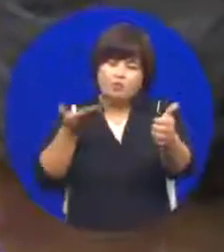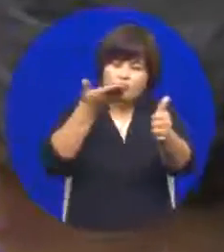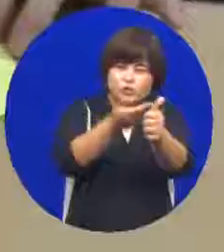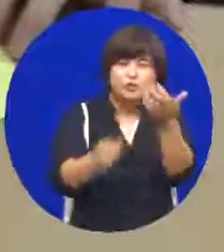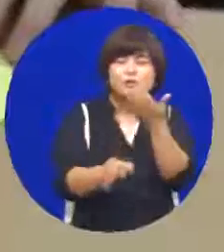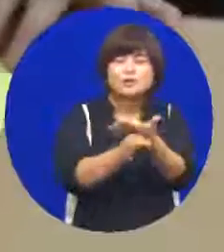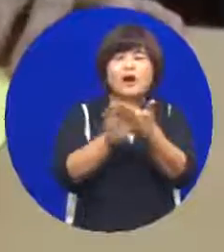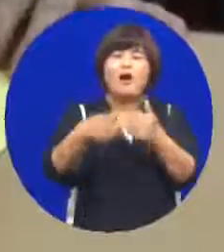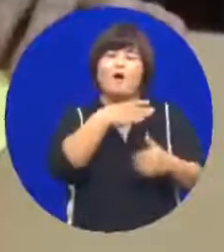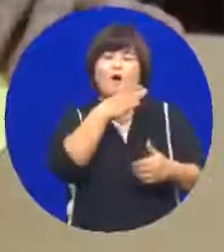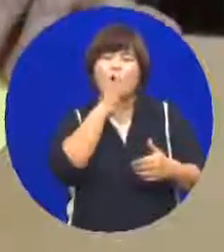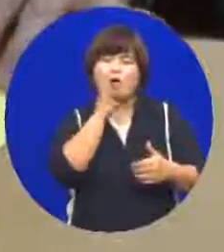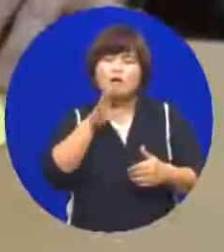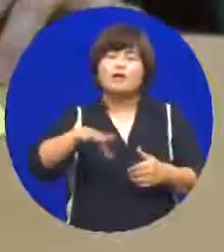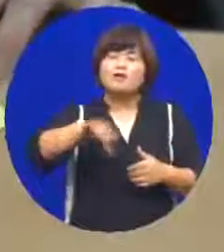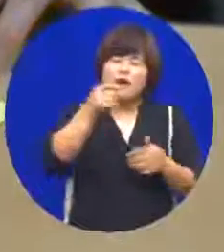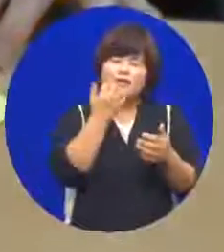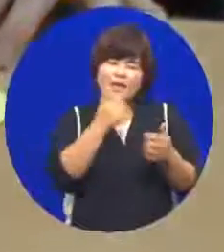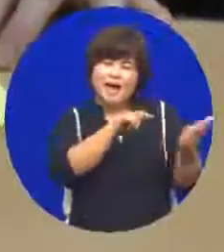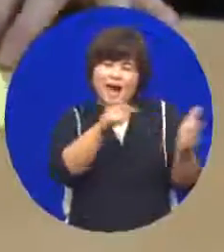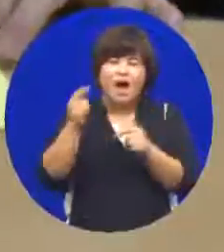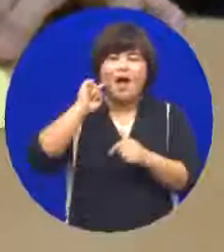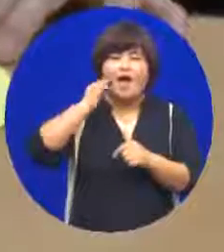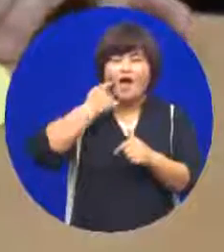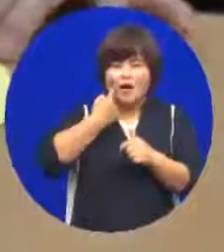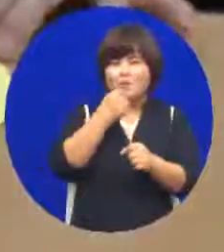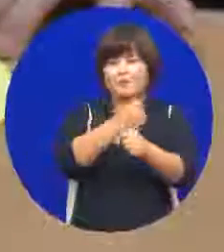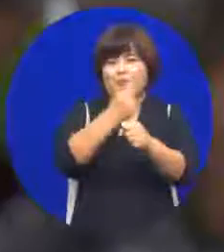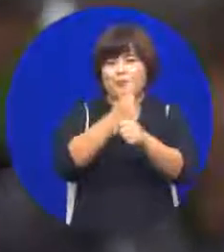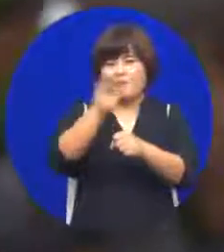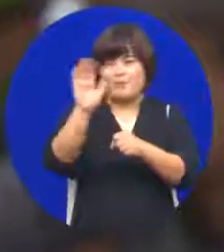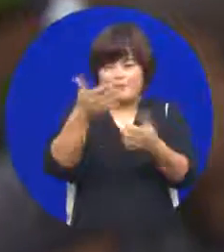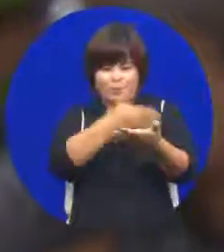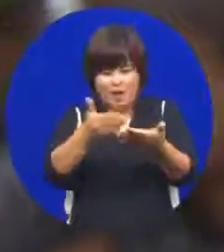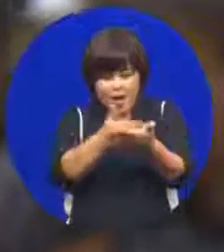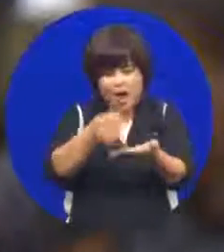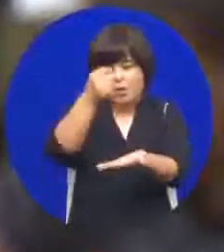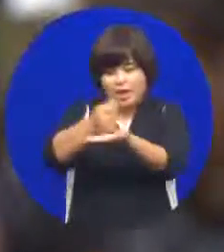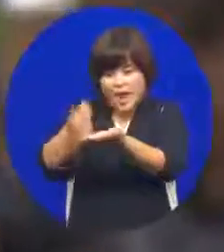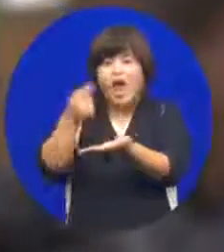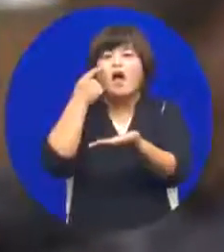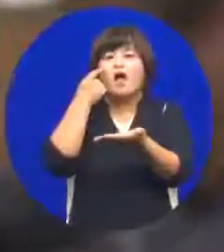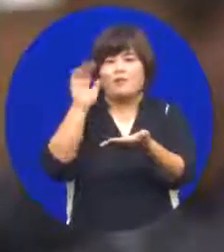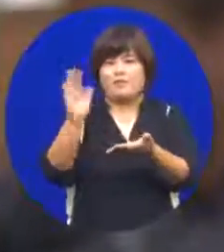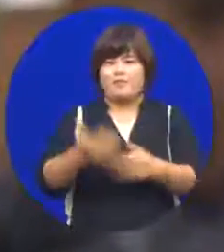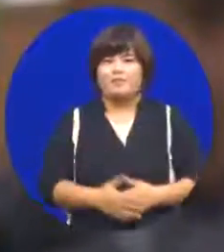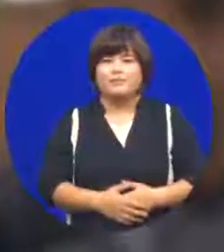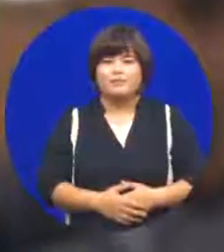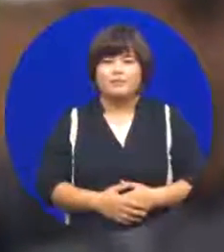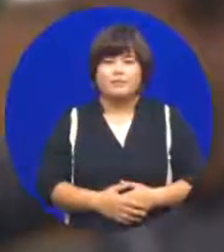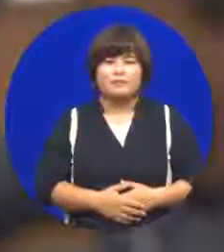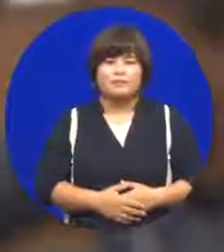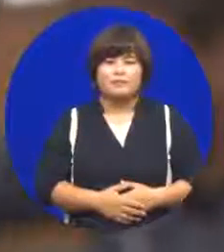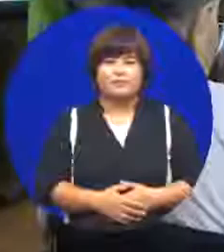봉사단 선생님의 도움을 받으며 어르신들도 저마다 색색깔의 예쁜 물감을 종이에 칠해보기도 하고 찍어보기도